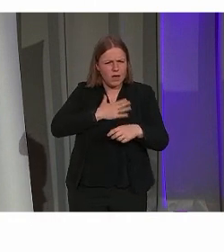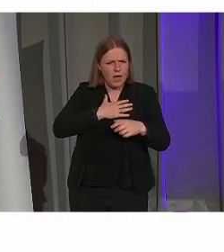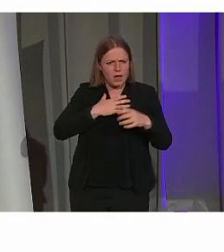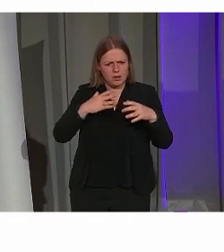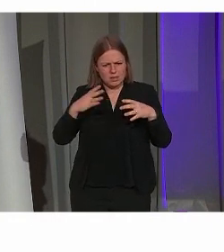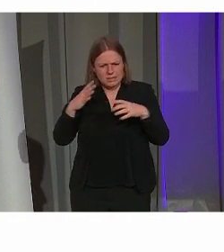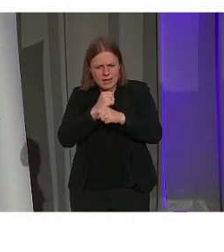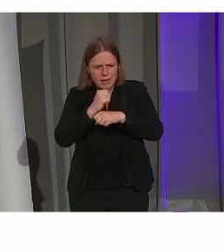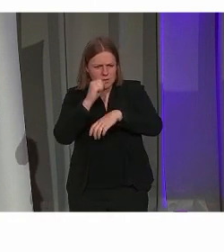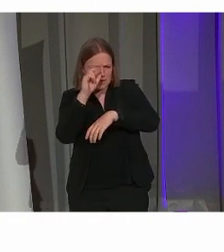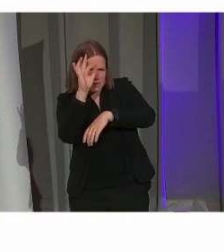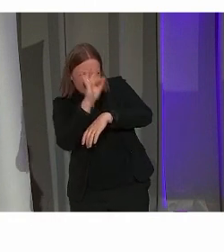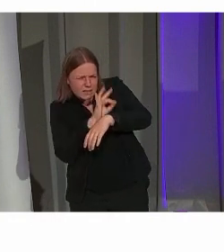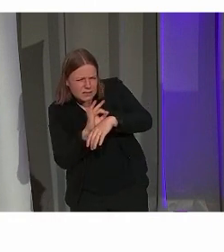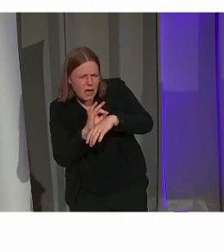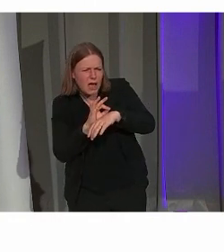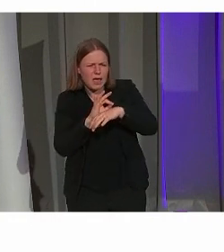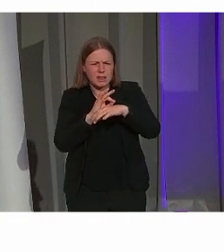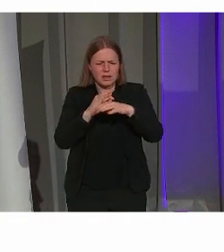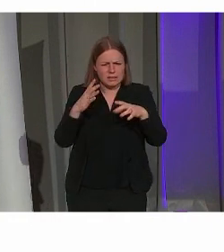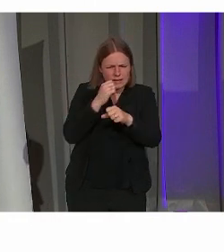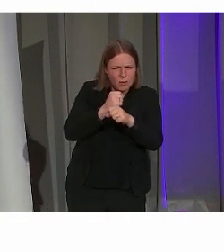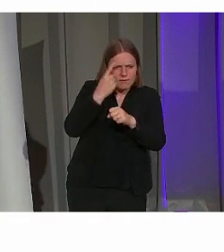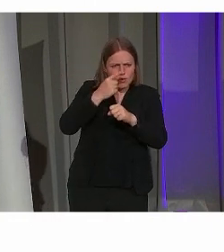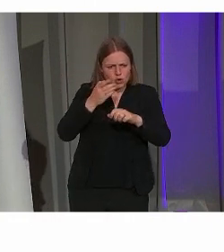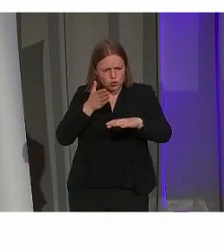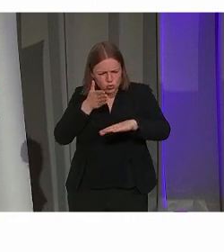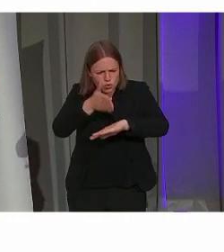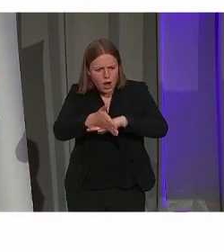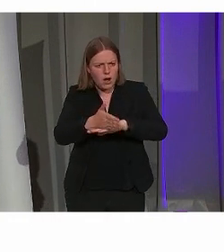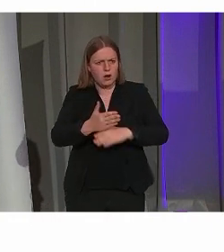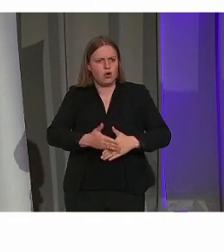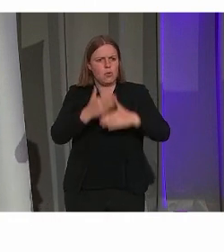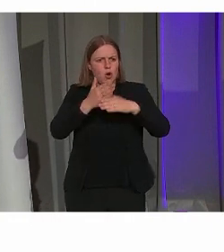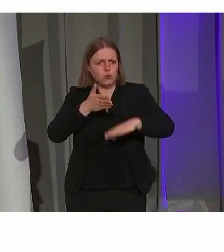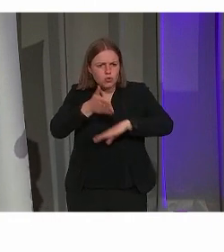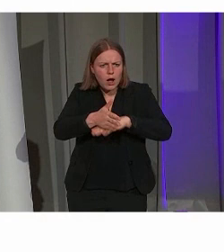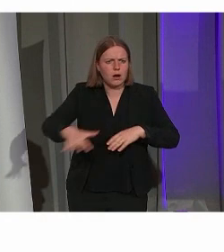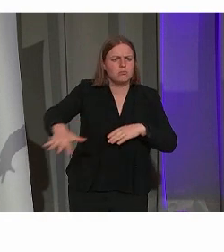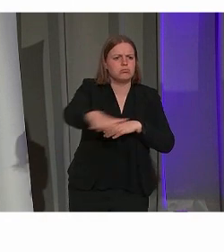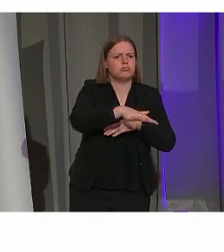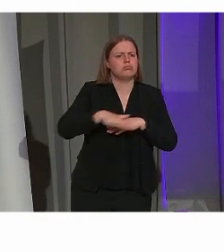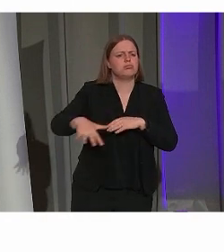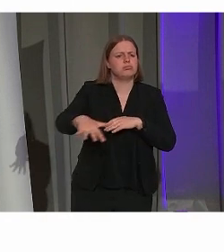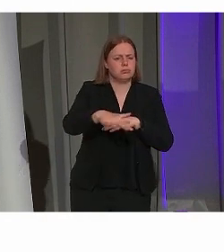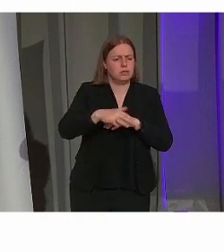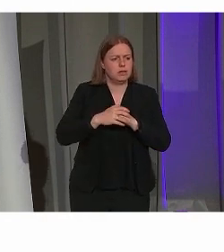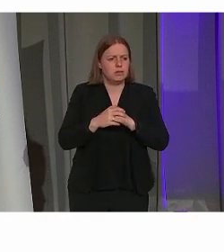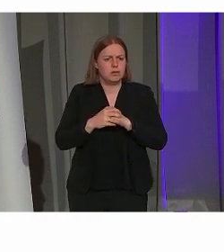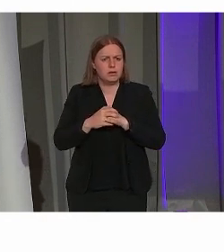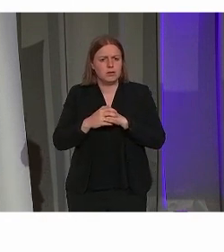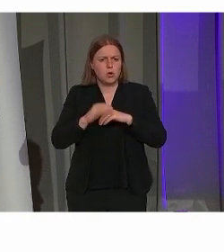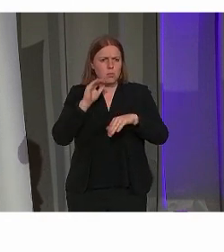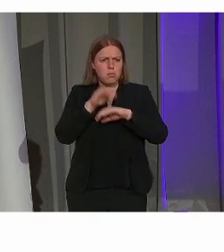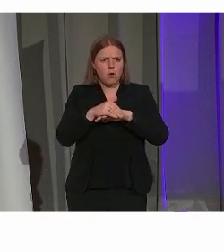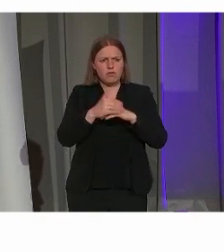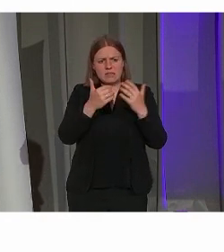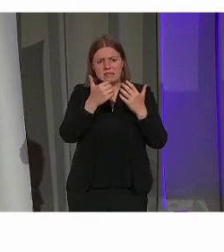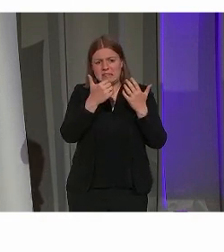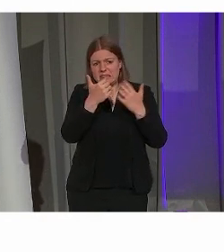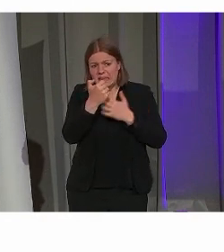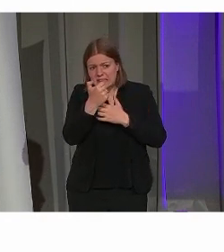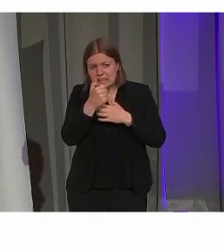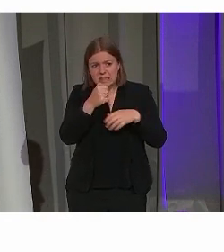zich met name bezighoudt om een inclusief en toegankelijke omgeving te bouwen. Het